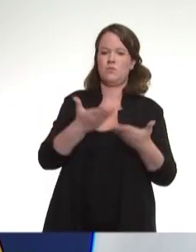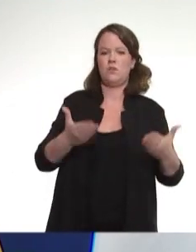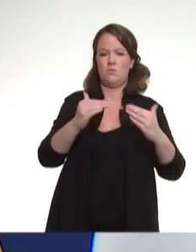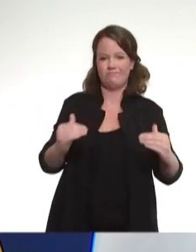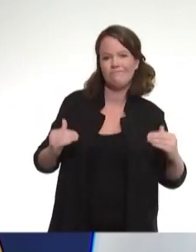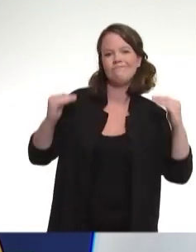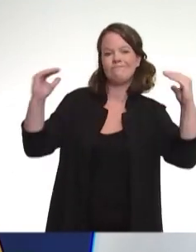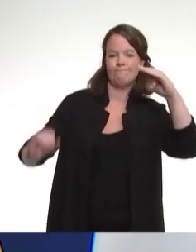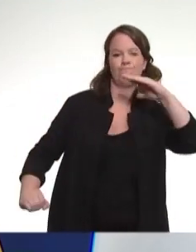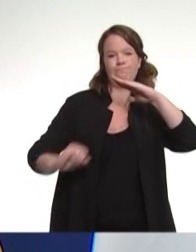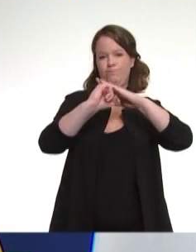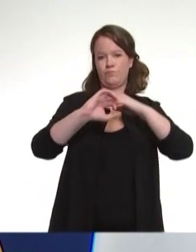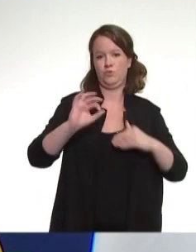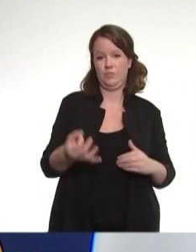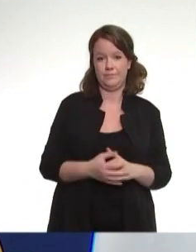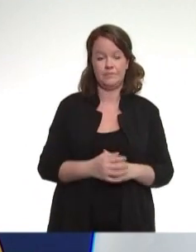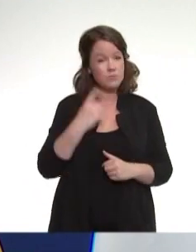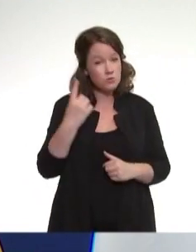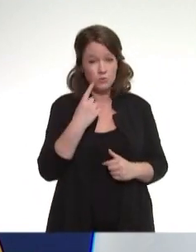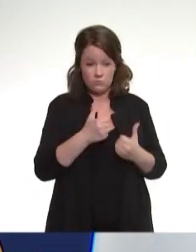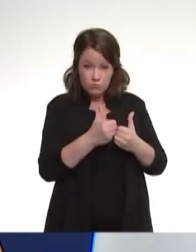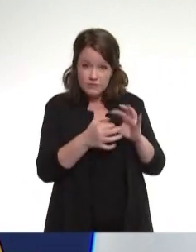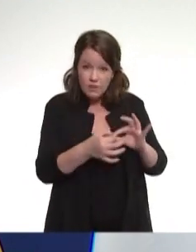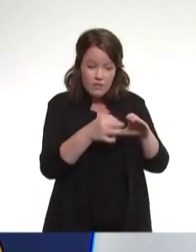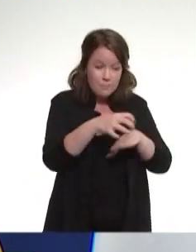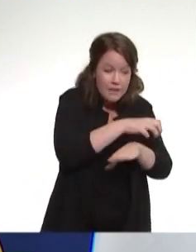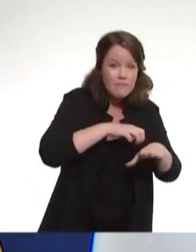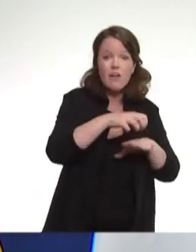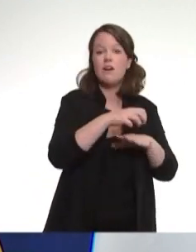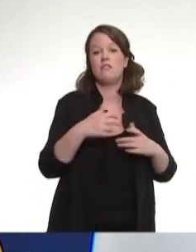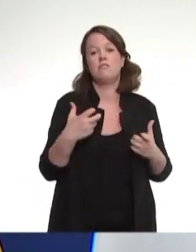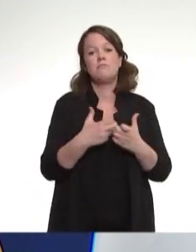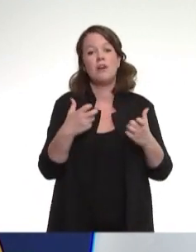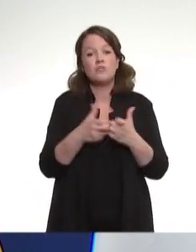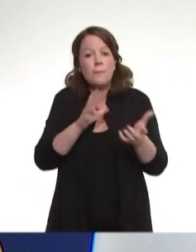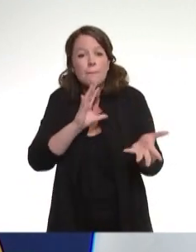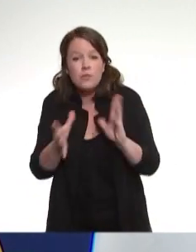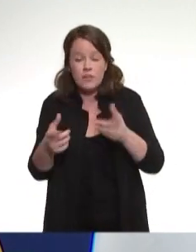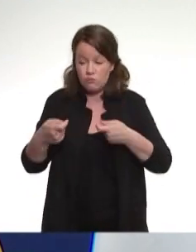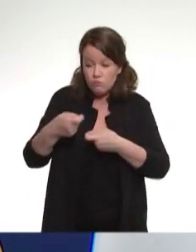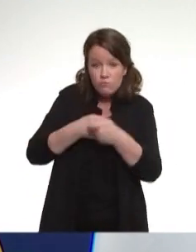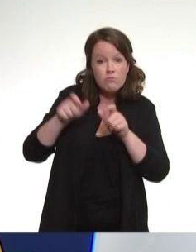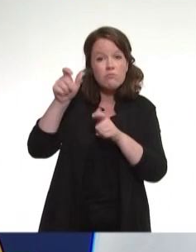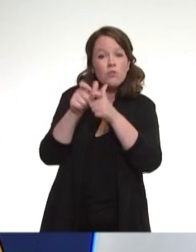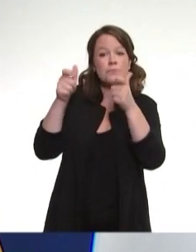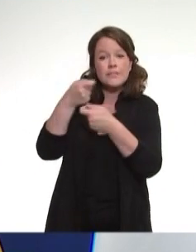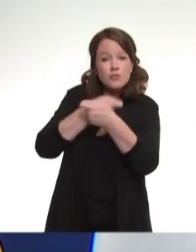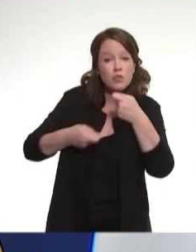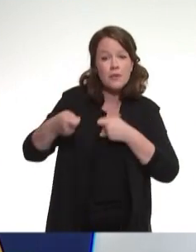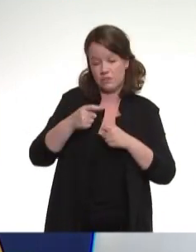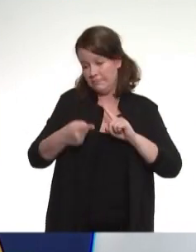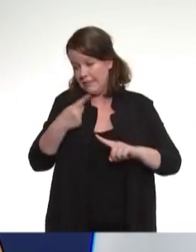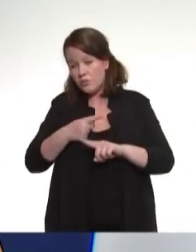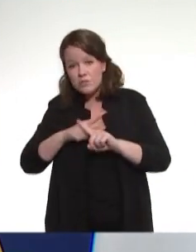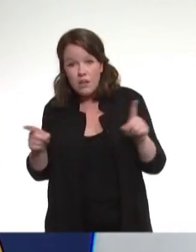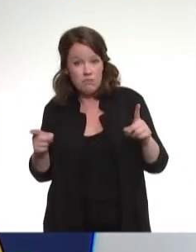pour tenir compte de la situation propre à chaque territoire avec des fermetures de commerces non essentiels j'imagine des mesures qui sonde a par ailleurs parfois appliquée chez des voisins je